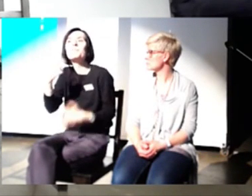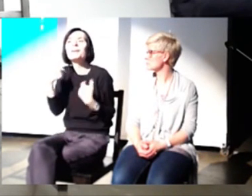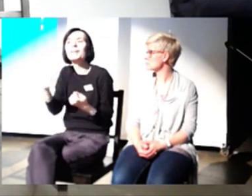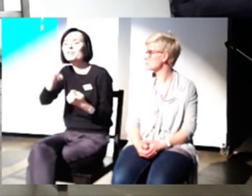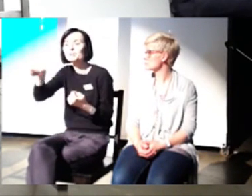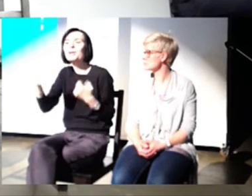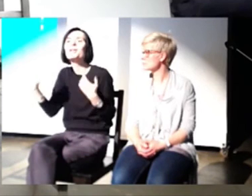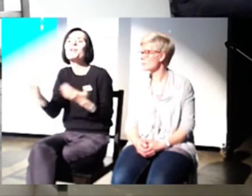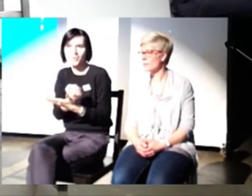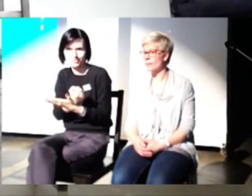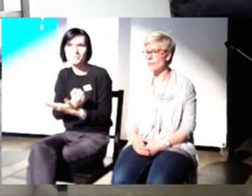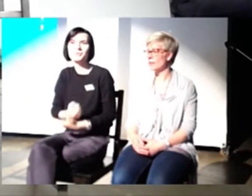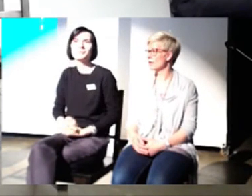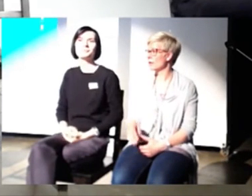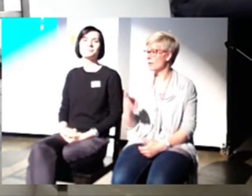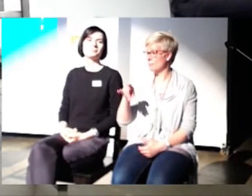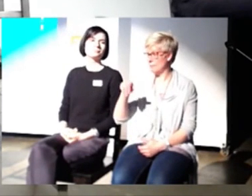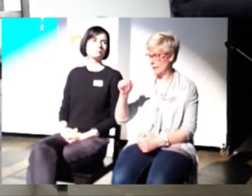Kiitos.